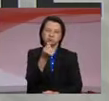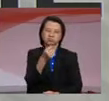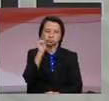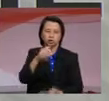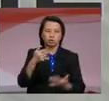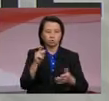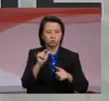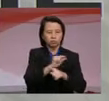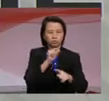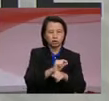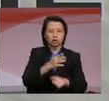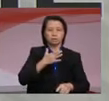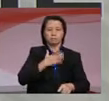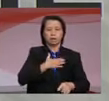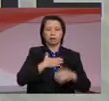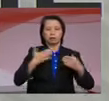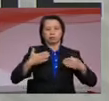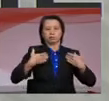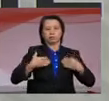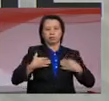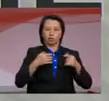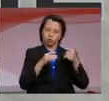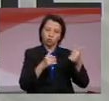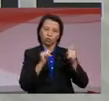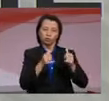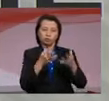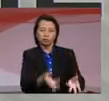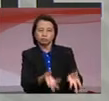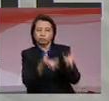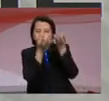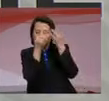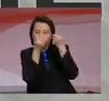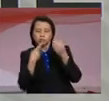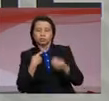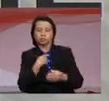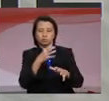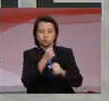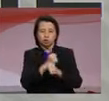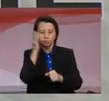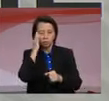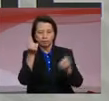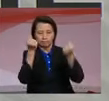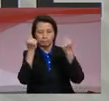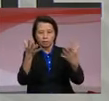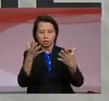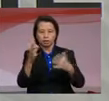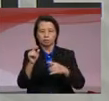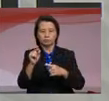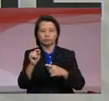Sejahtera juga dapat memberi kita maklumat, iaitu kita dapati ramai juga